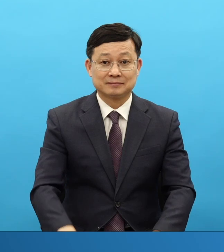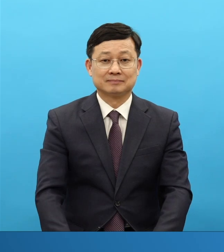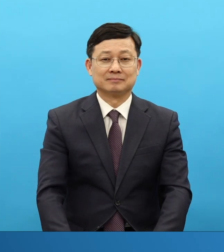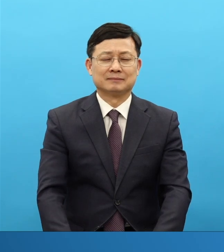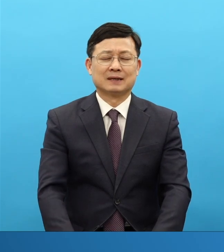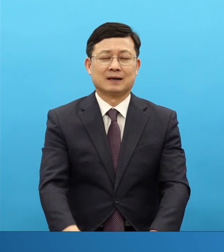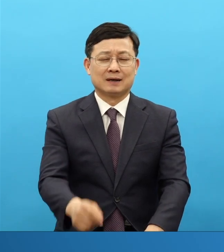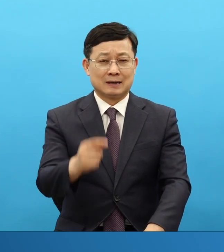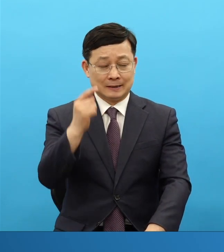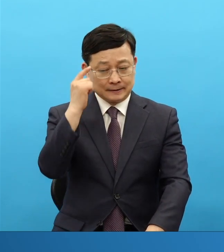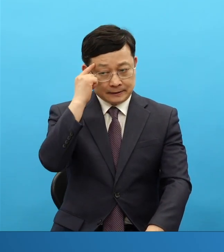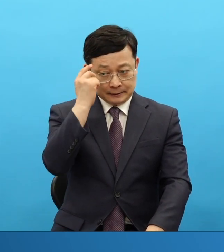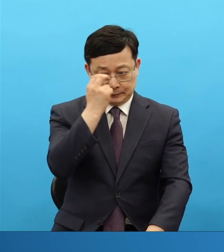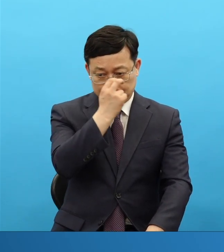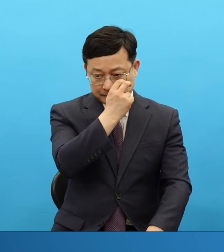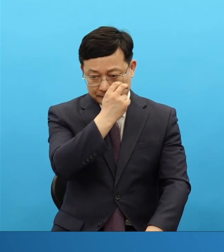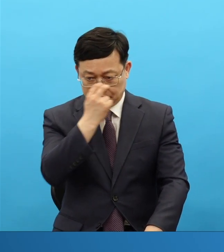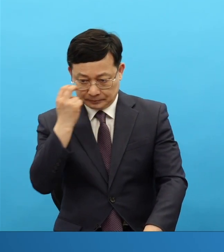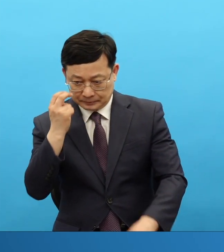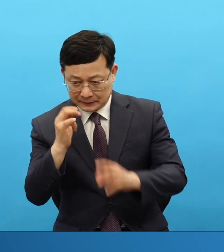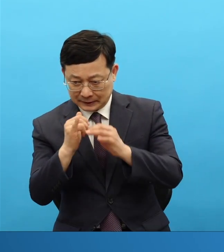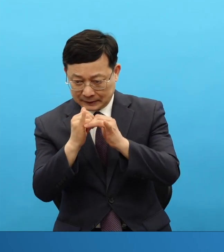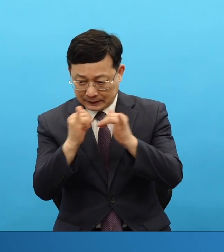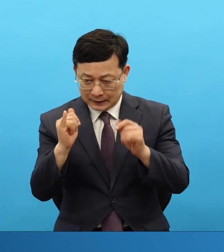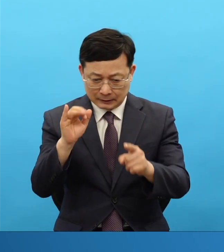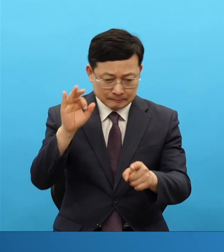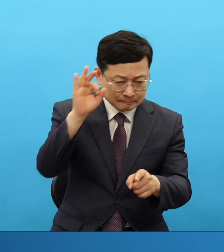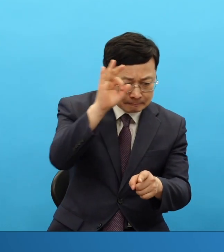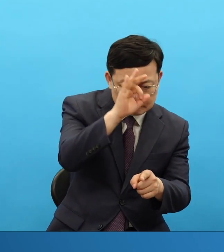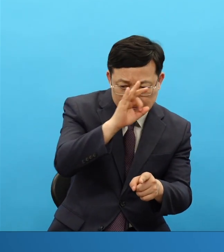인재 전략입니다. That it is a strategy of the gifted and talented.